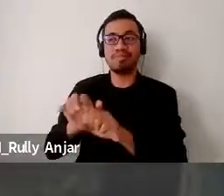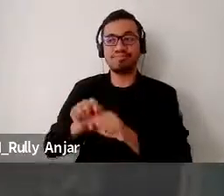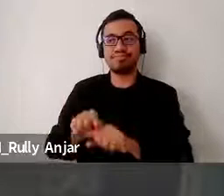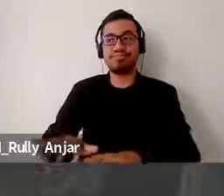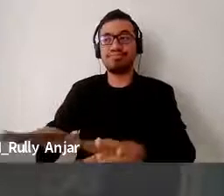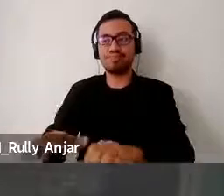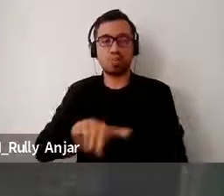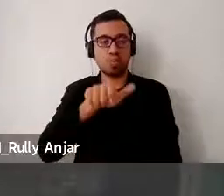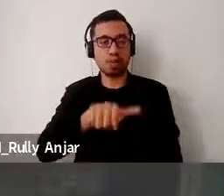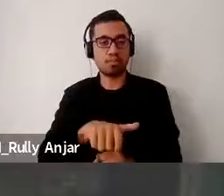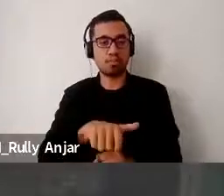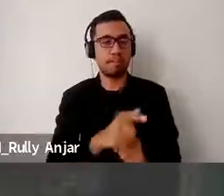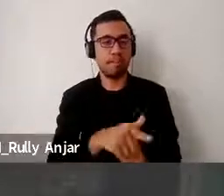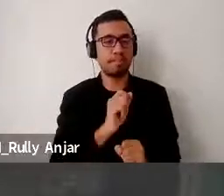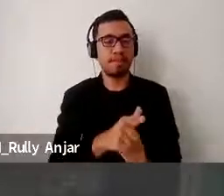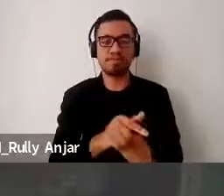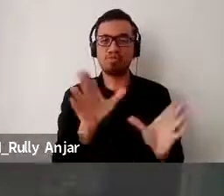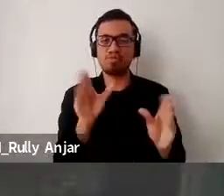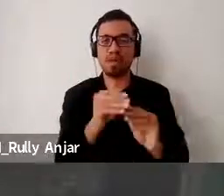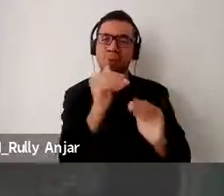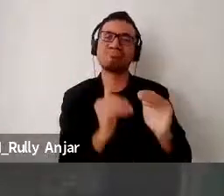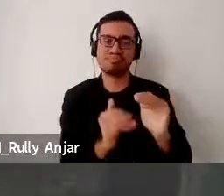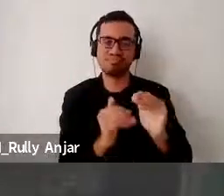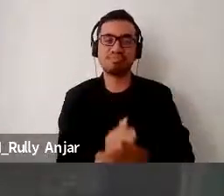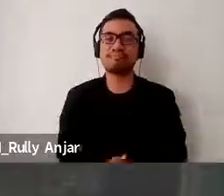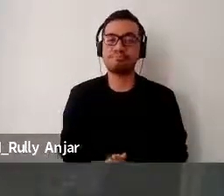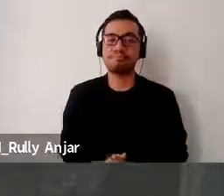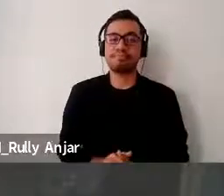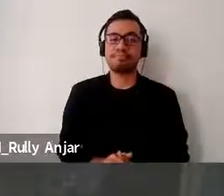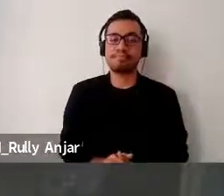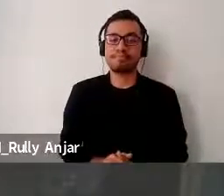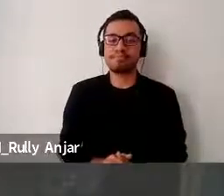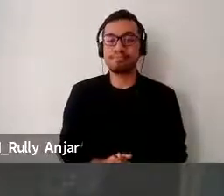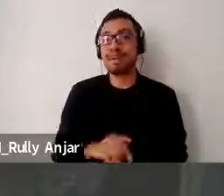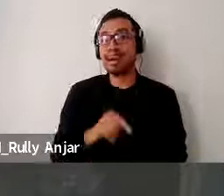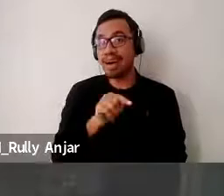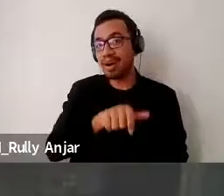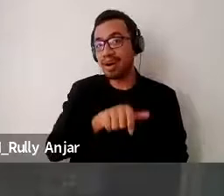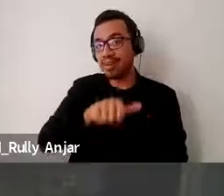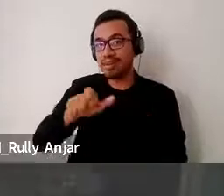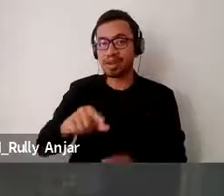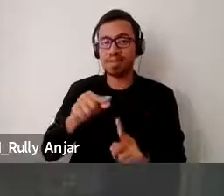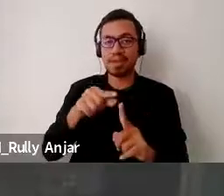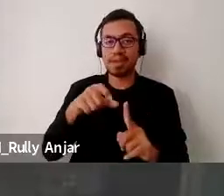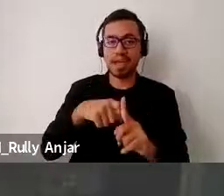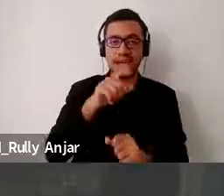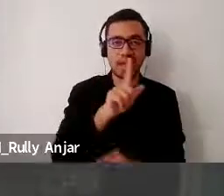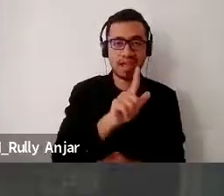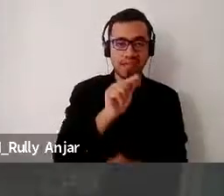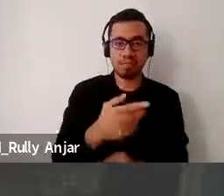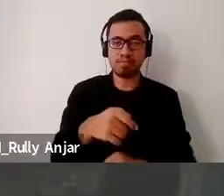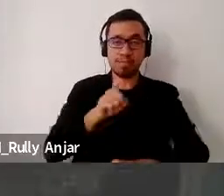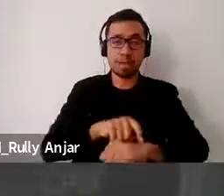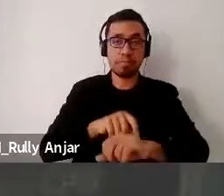pembeli. Ya. Nah, dengan begitu akan menurunkan jam kerja dan pendapatan, nah